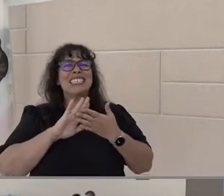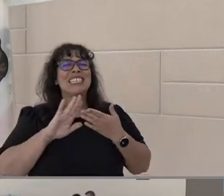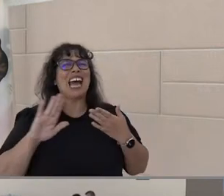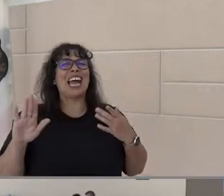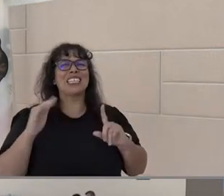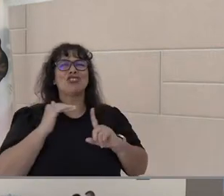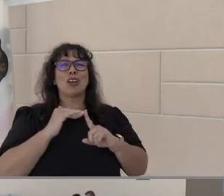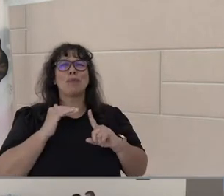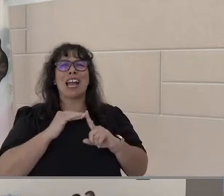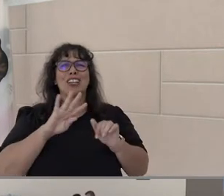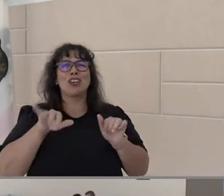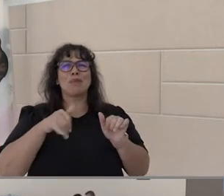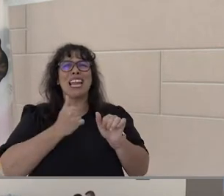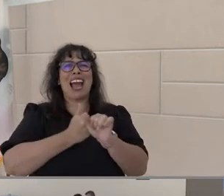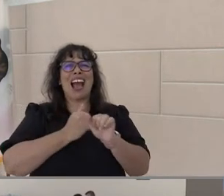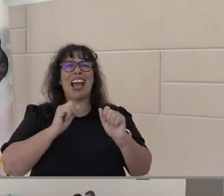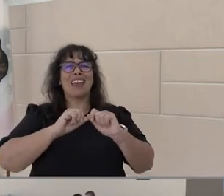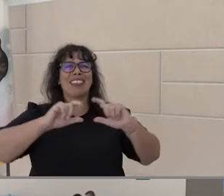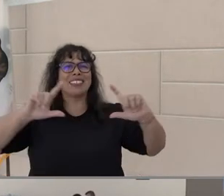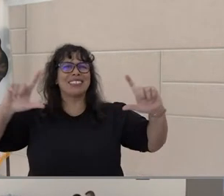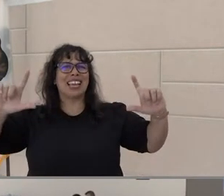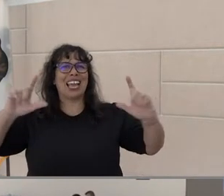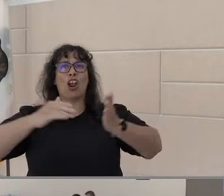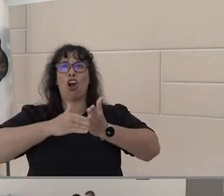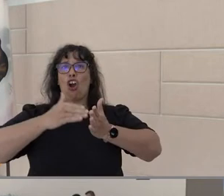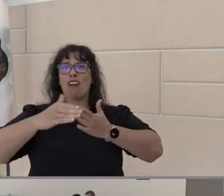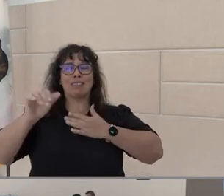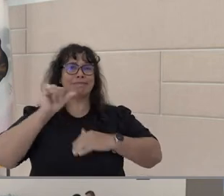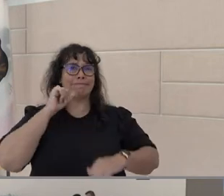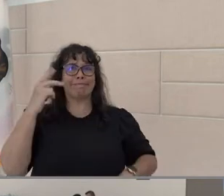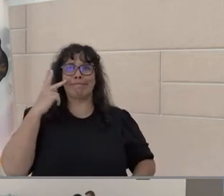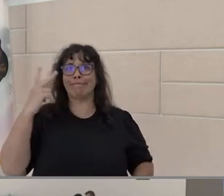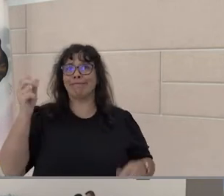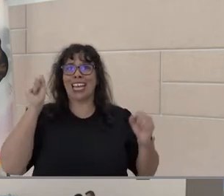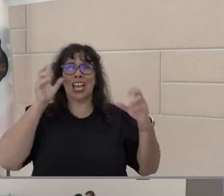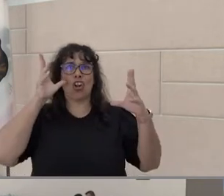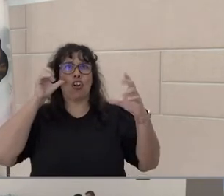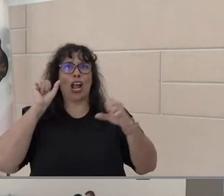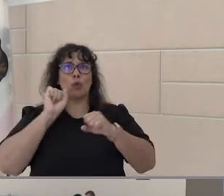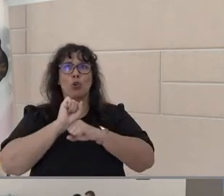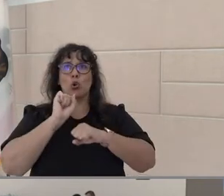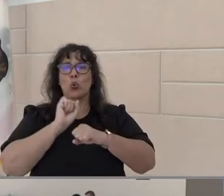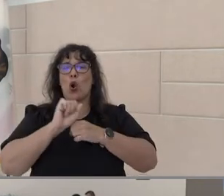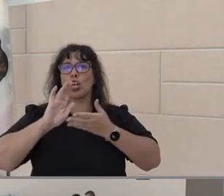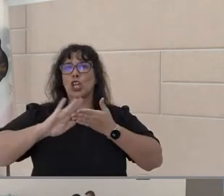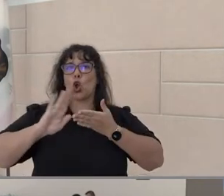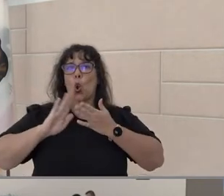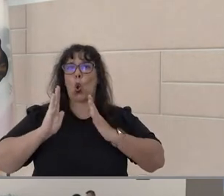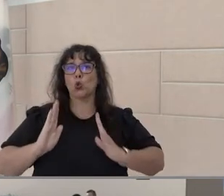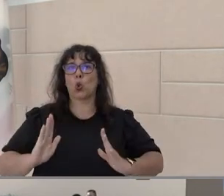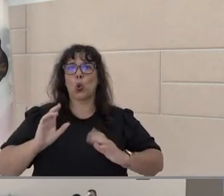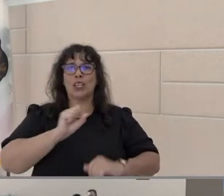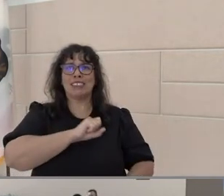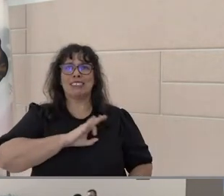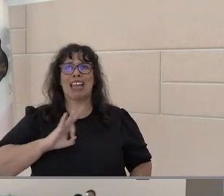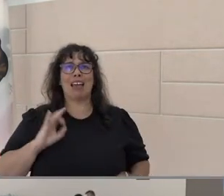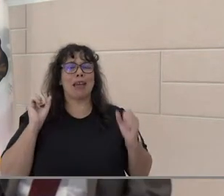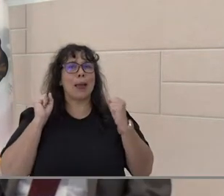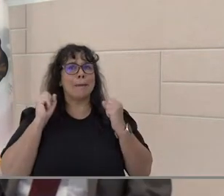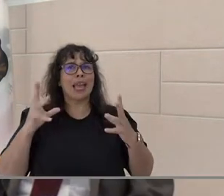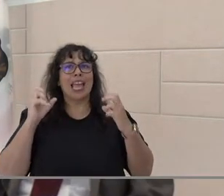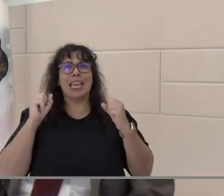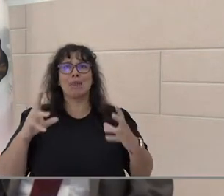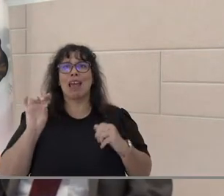នេះគឺជាការរំលឹកឲ្យយើងបានឃើញនៅបុគ្គលិកធ្វើការរបស់សម្បត្តិ